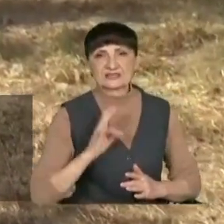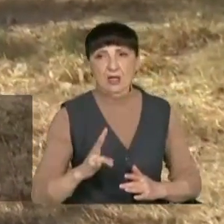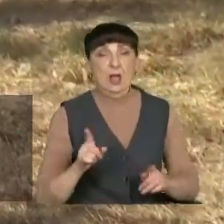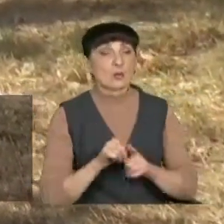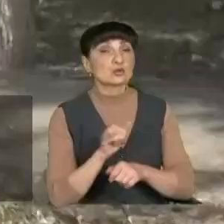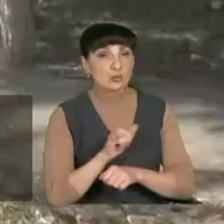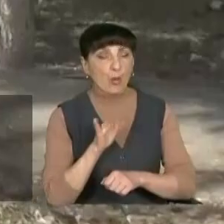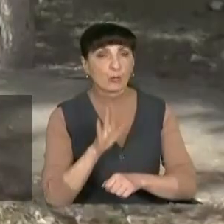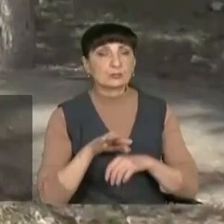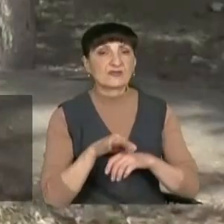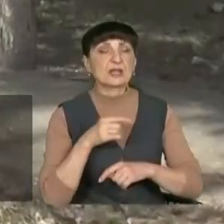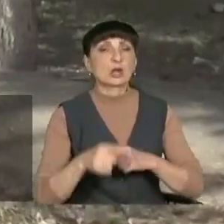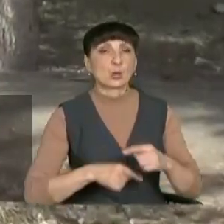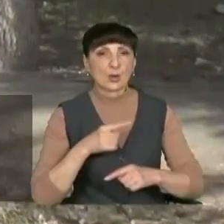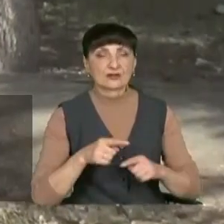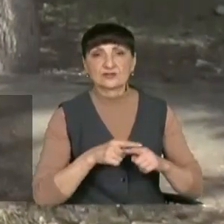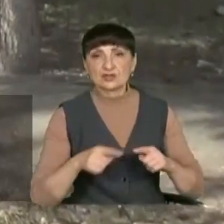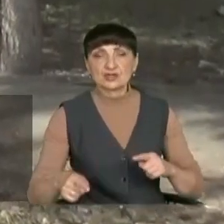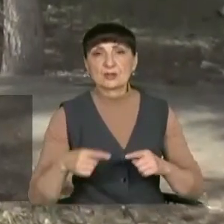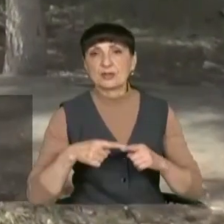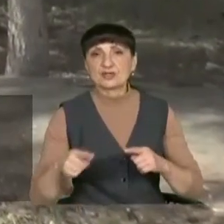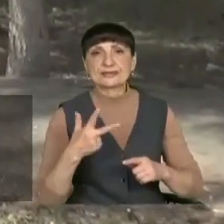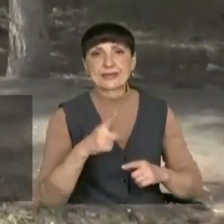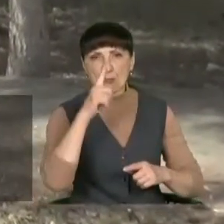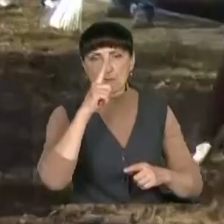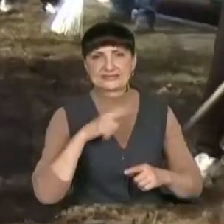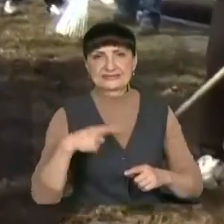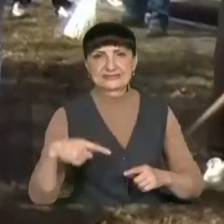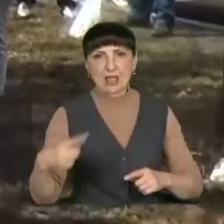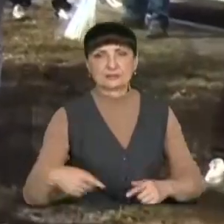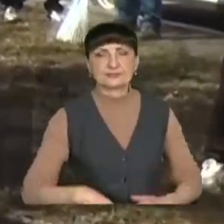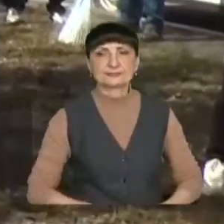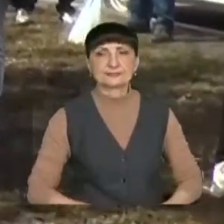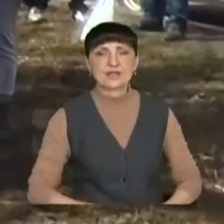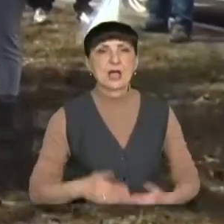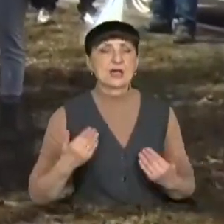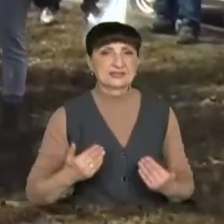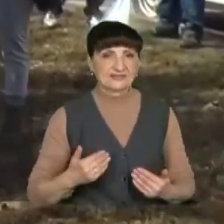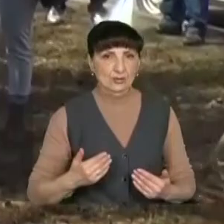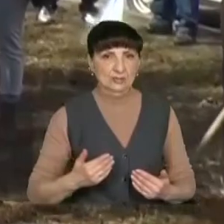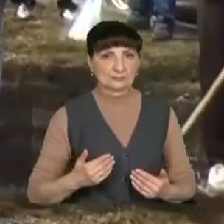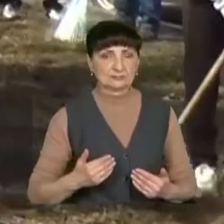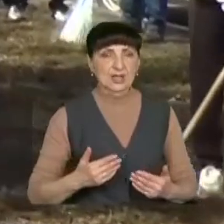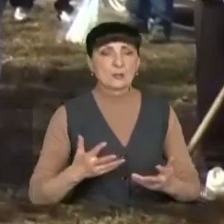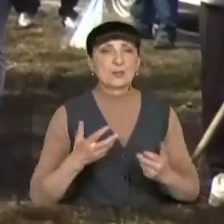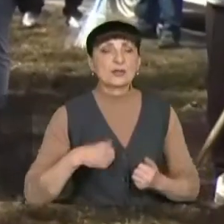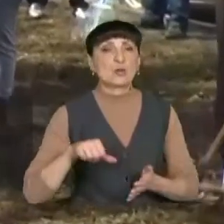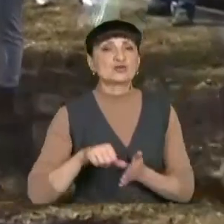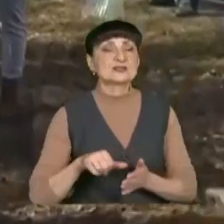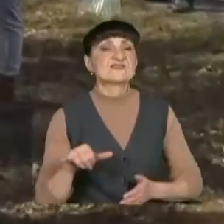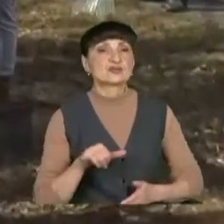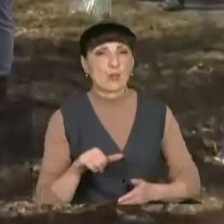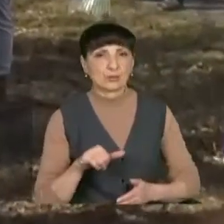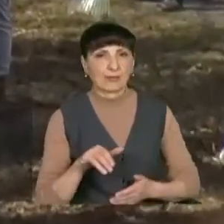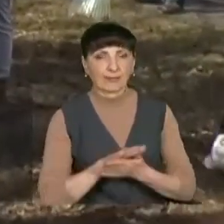субботники будут проводиться регулярно в течение ближайших 3 месяцев. Сегодня приняли участие в субботнике